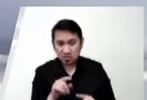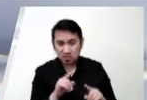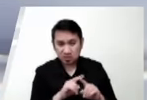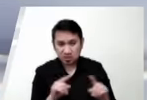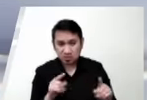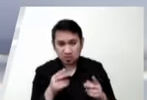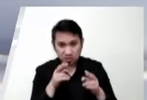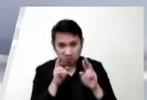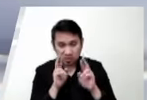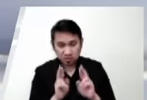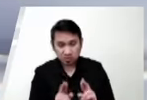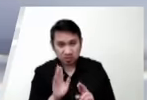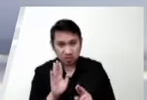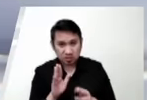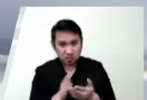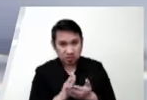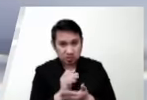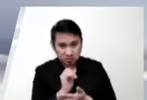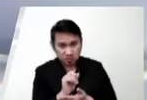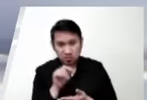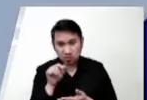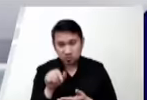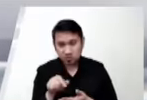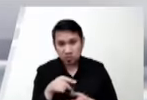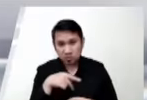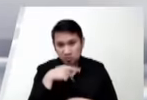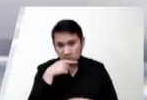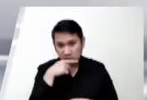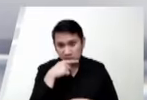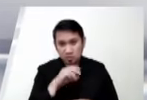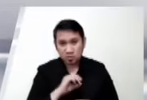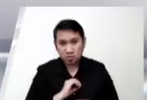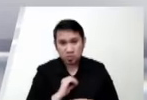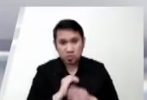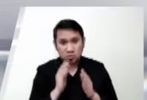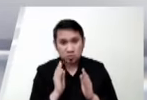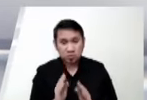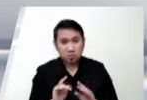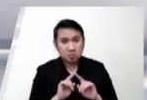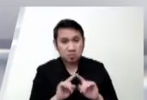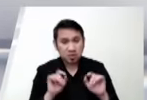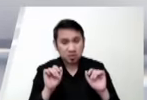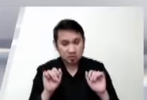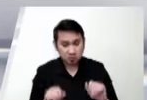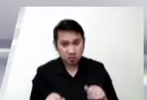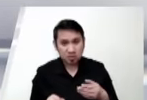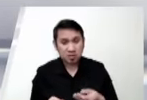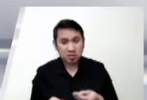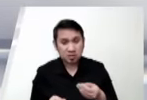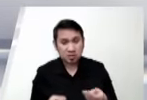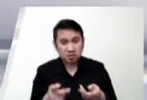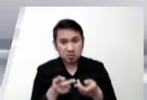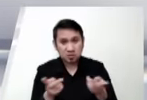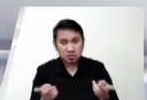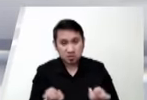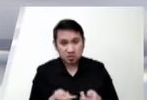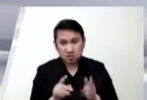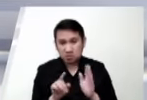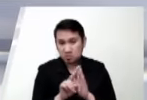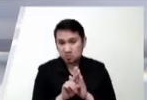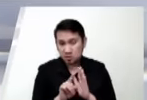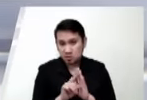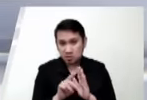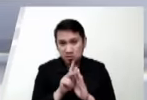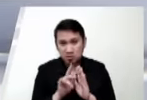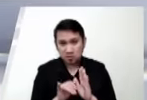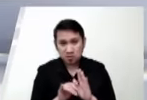irerespeto ang karapatan at interes ng pribadong may-ari. Gayunman, pwede raw patawan ang lugar ng mga pagbabawal at regulasyon sa kung paano